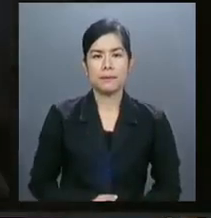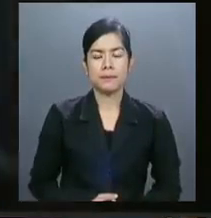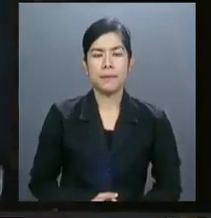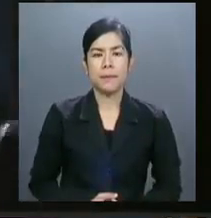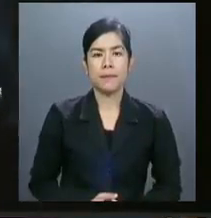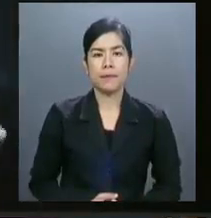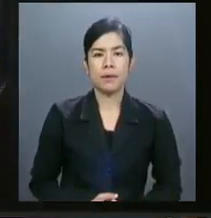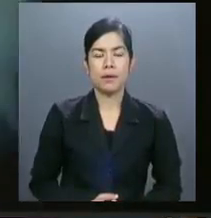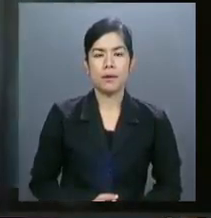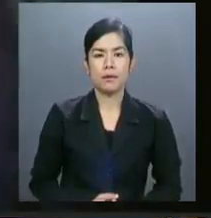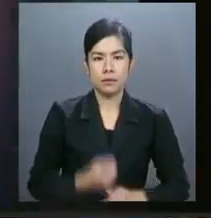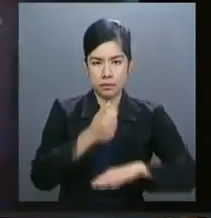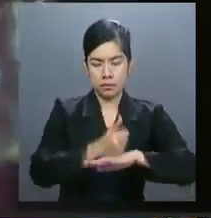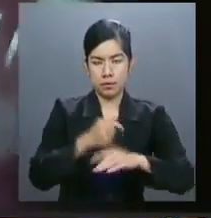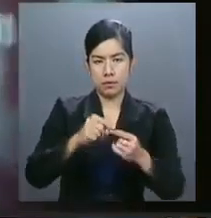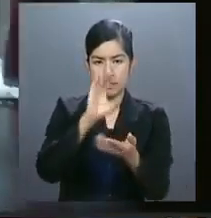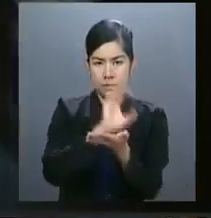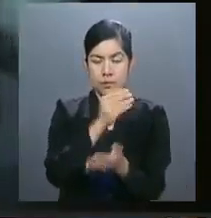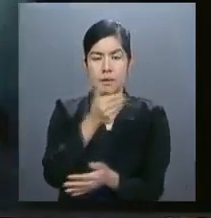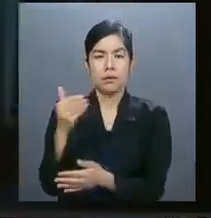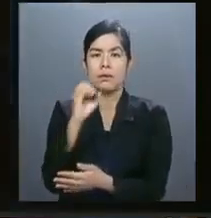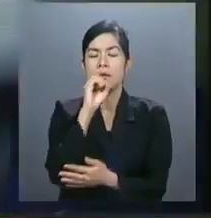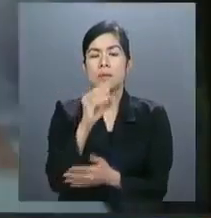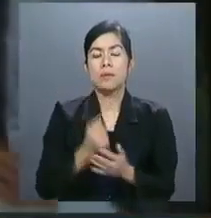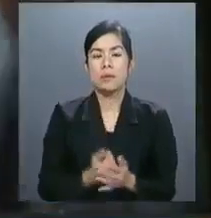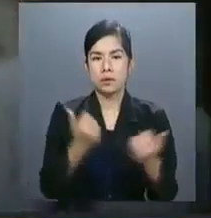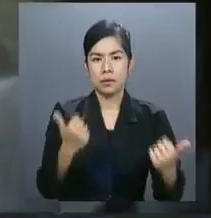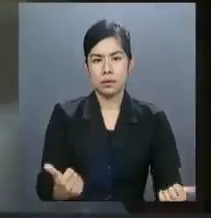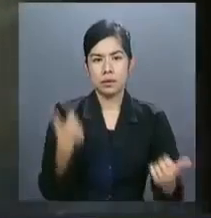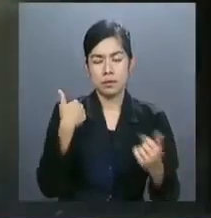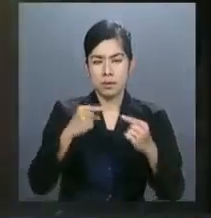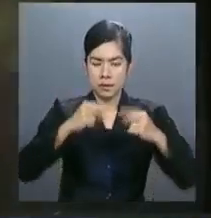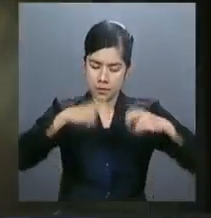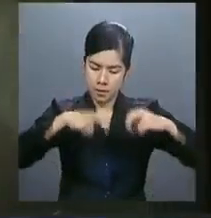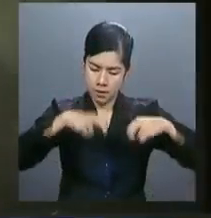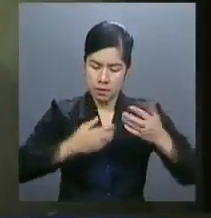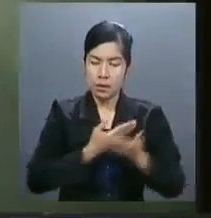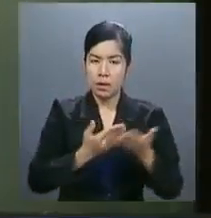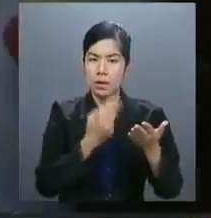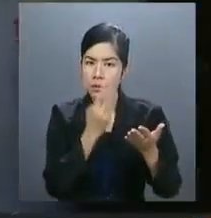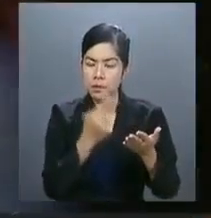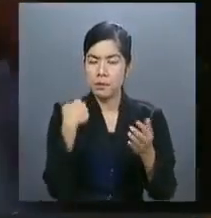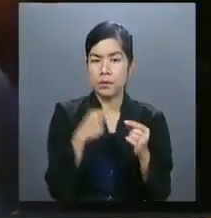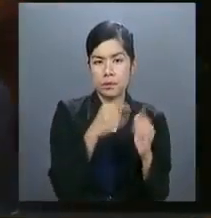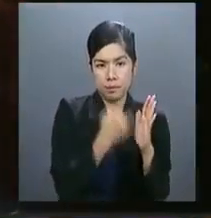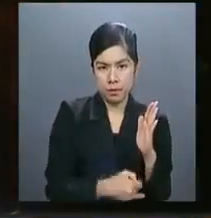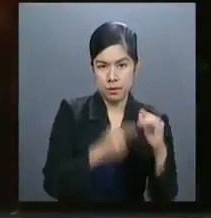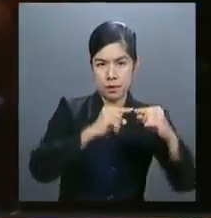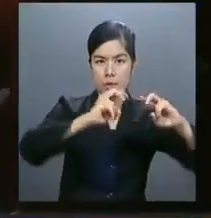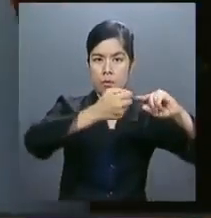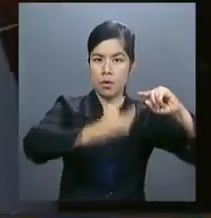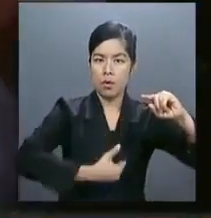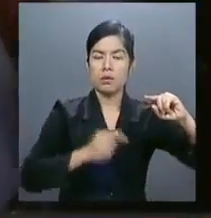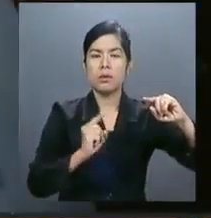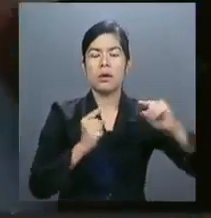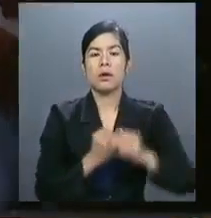พลตำรวจเอกจากทิพย์ชัยจินดาผู้บัญชาการตำรวจแห่งชาติเปิดเผยว่าเรื่องนี้อยู่ระหว่างการศึกษาข้อกฎหมายว่ามีความผิดในข้อหาใดบ้างส่วนอุปก